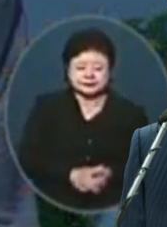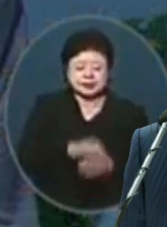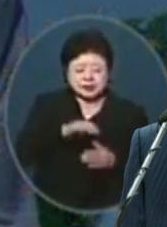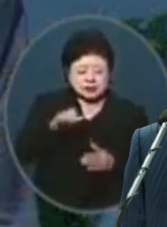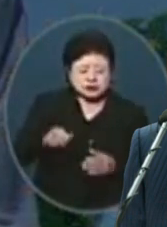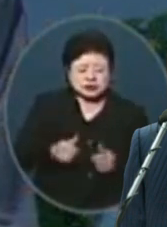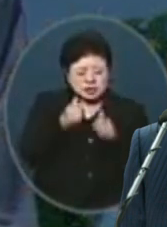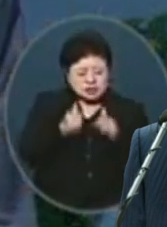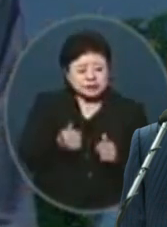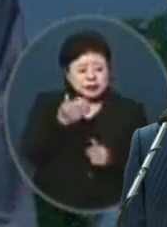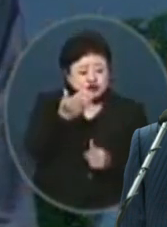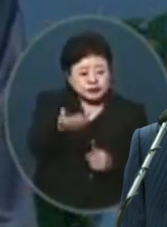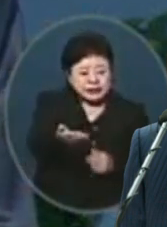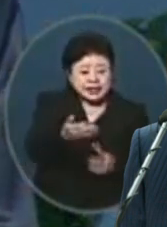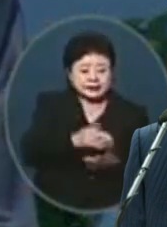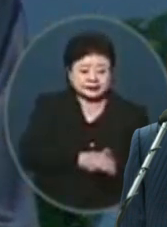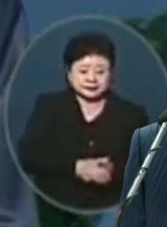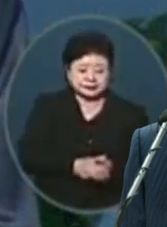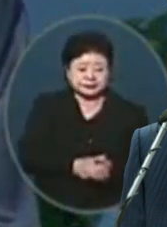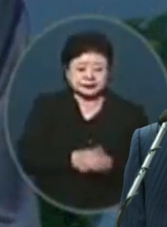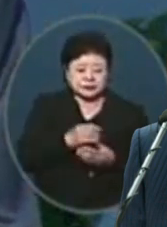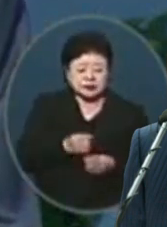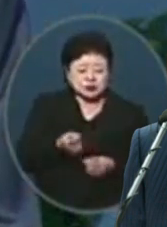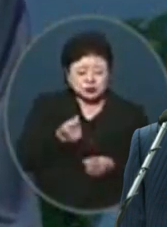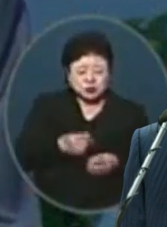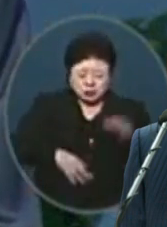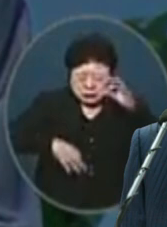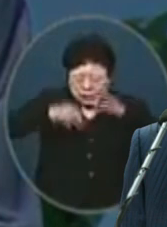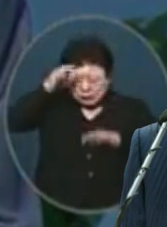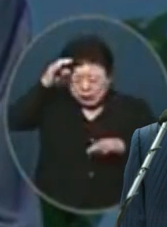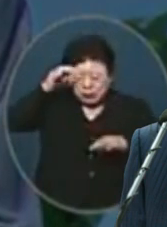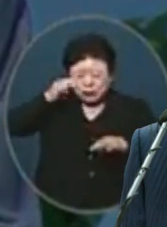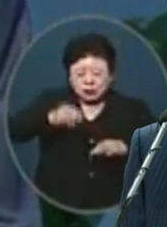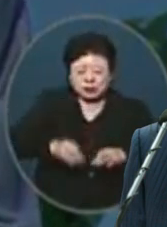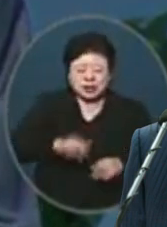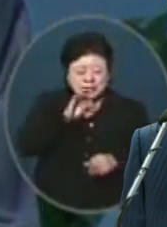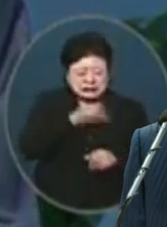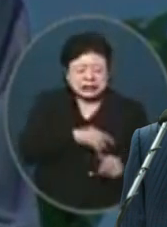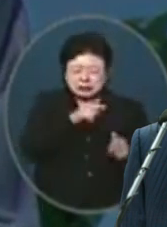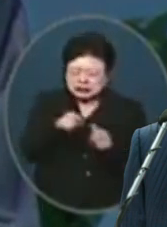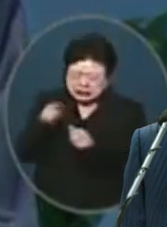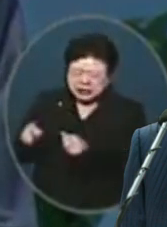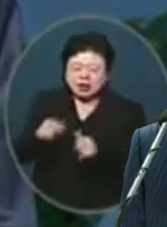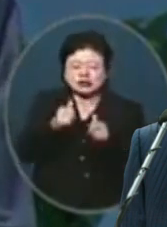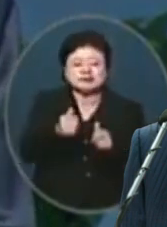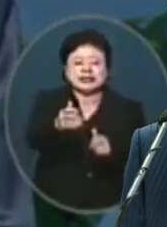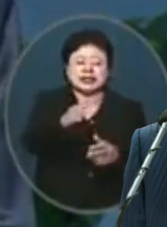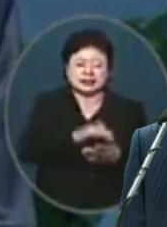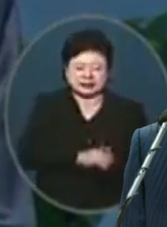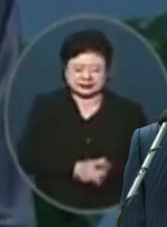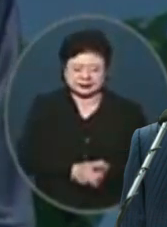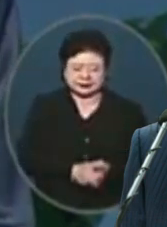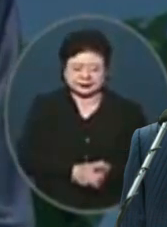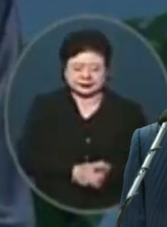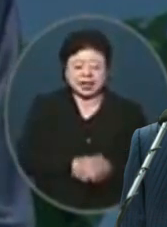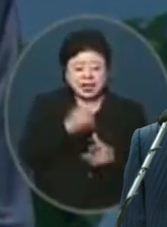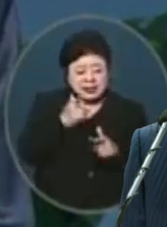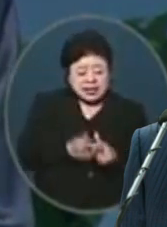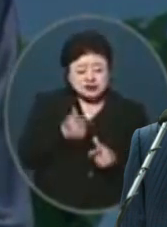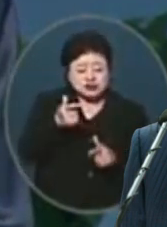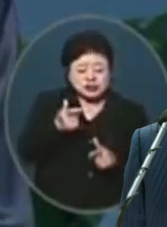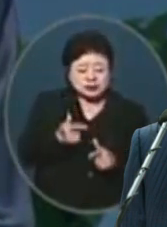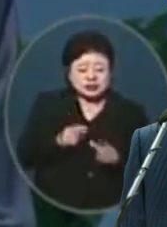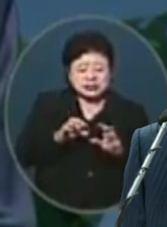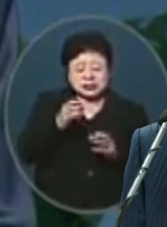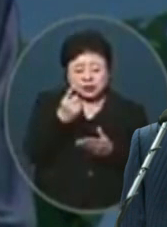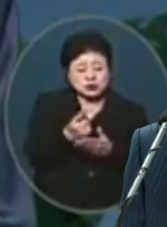이웃을 심판합니다. 조금만 잘못해도 잘못을 지적하고 심판합니다. 그런데 예수님이 이 세상에